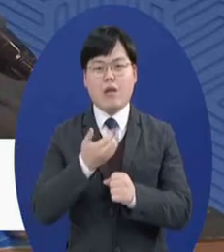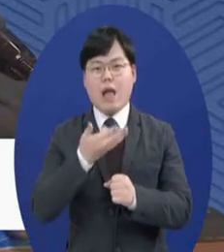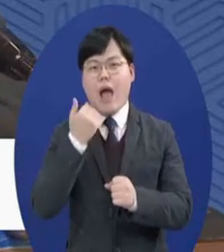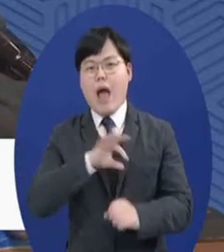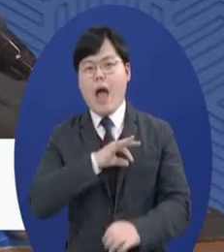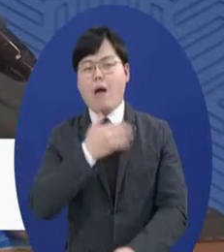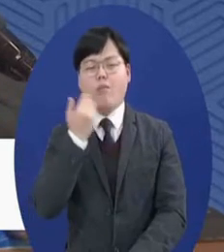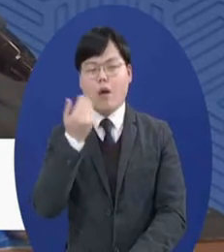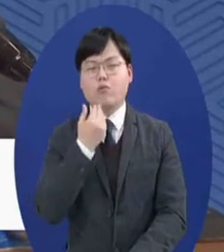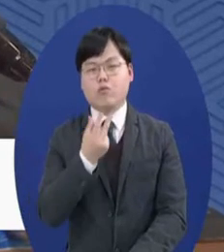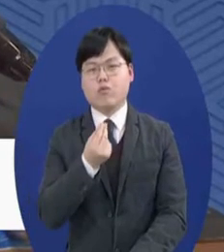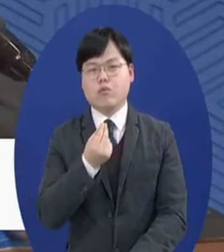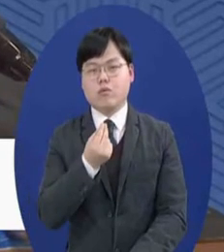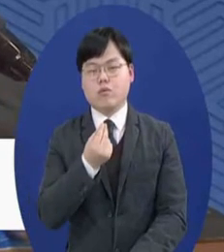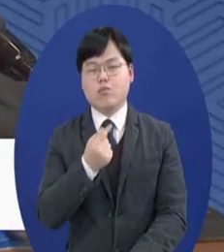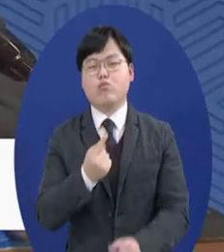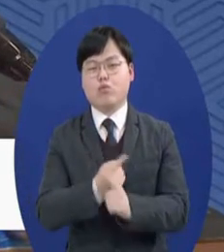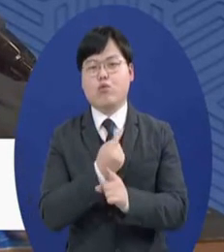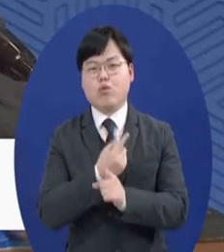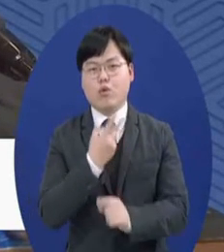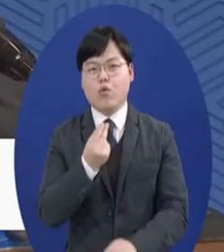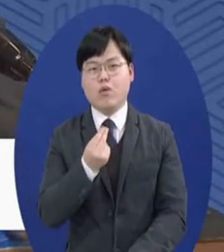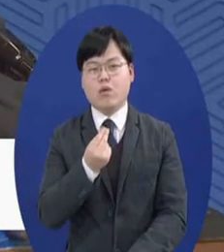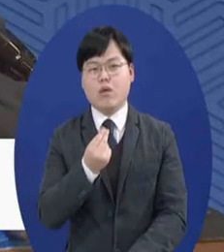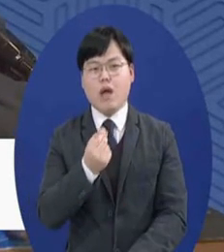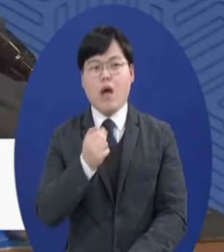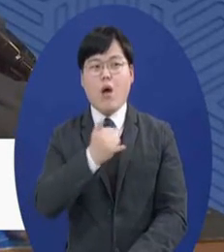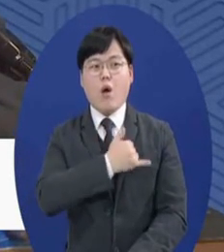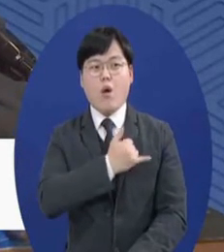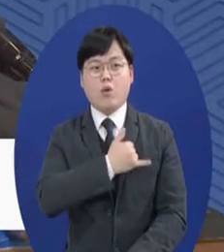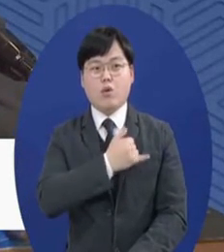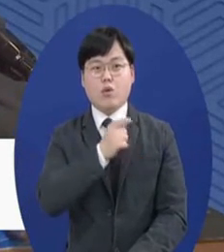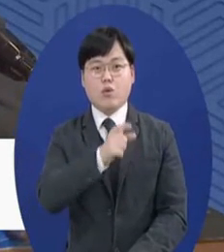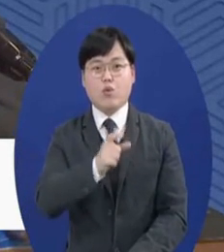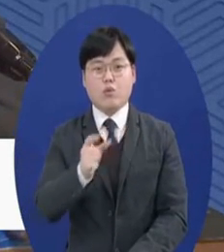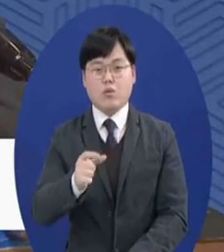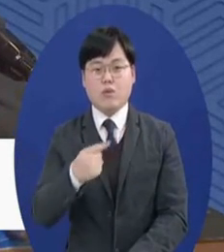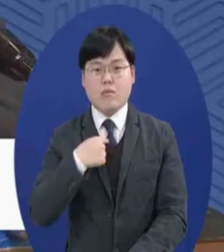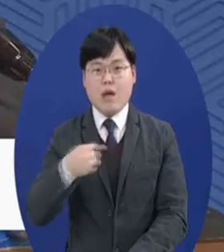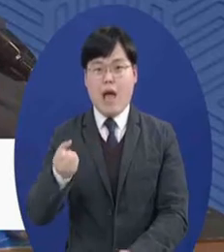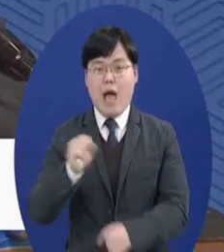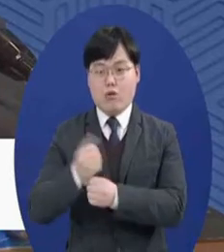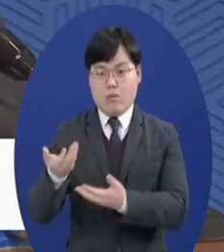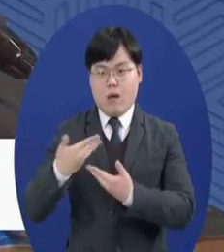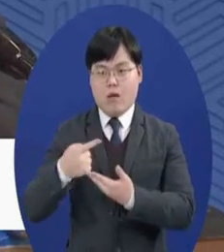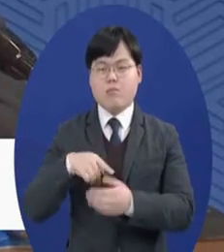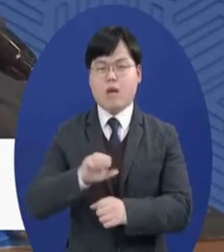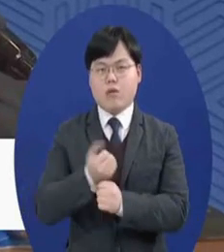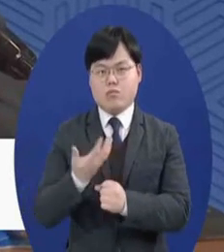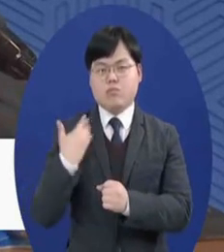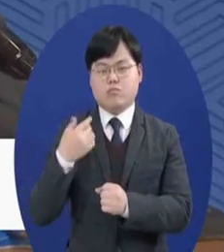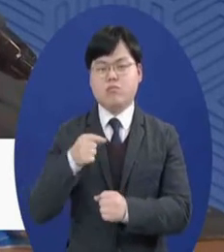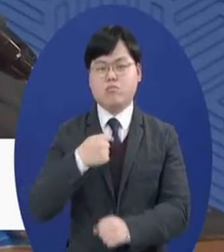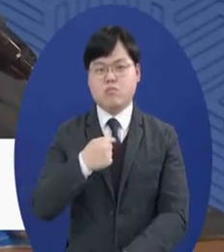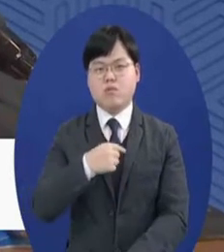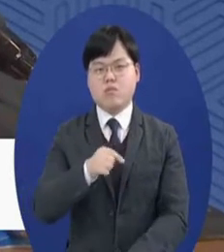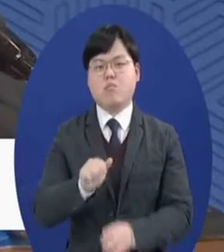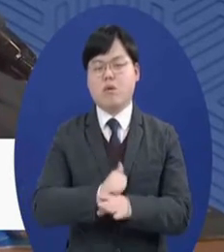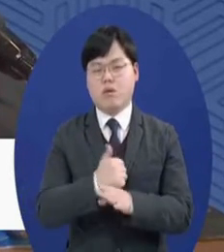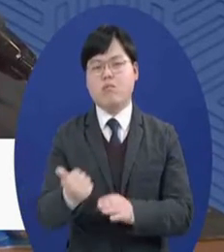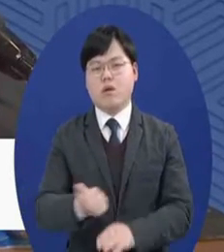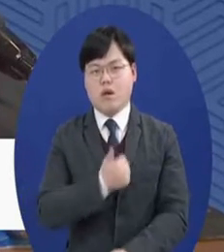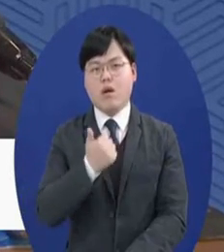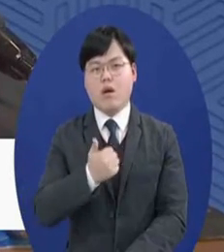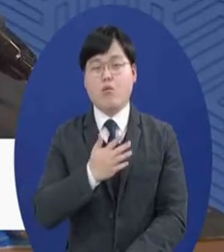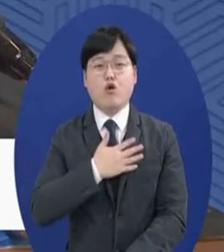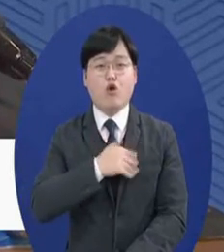байна. Томилсон эрх хүхрийн албан тушаалтан хариуцлага тооцоогүй би хариуцлага хүлээхэд миний бол бэлэн байна. Бид